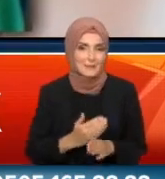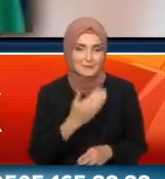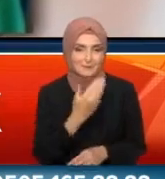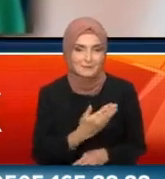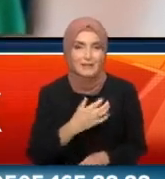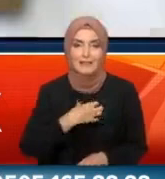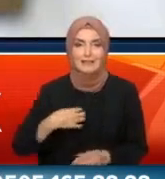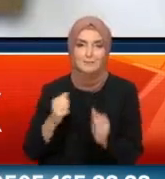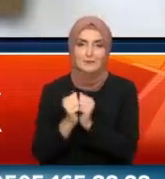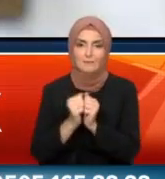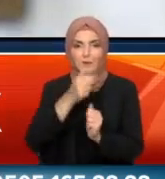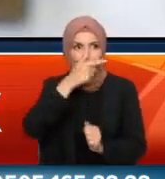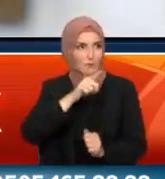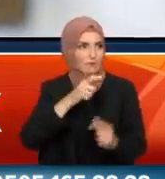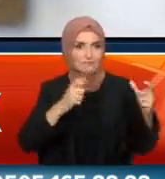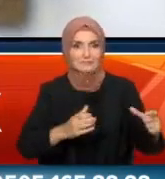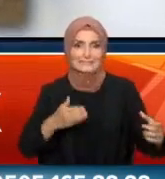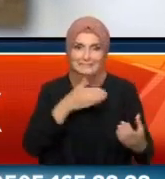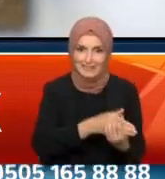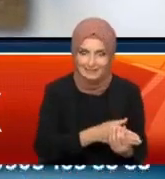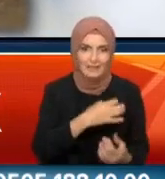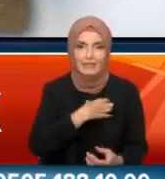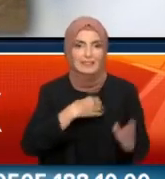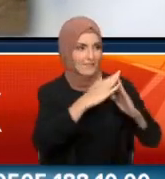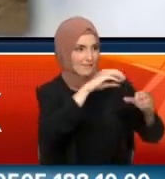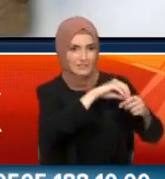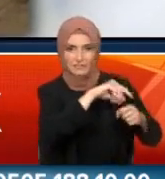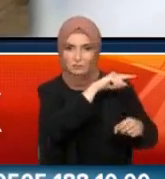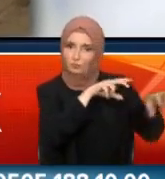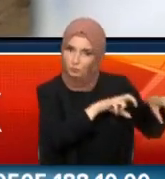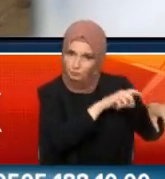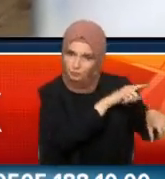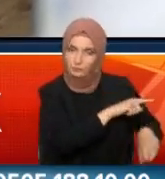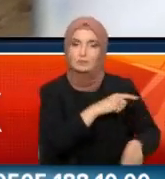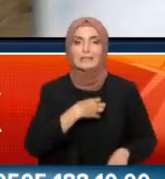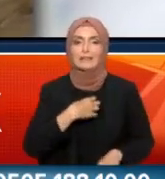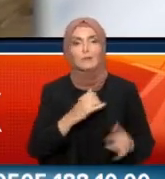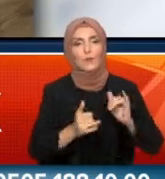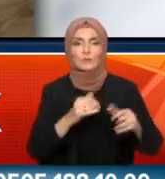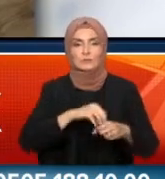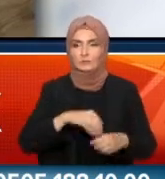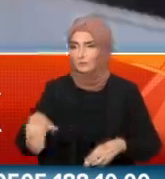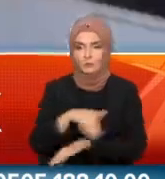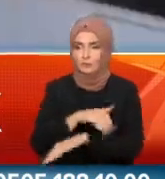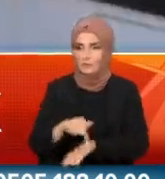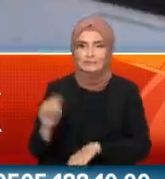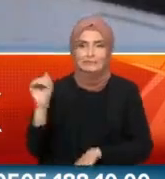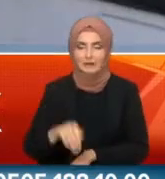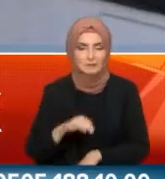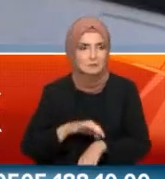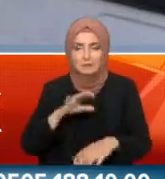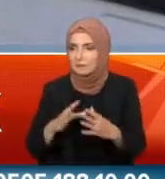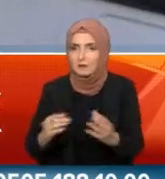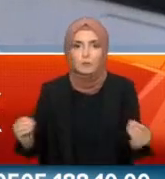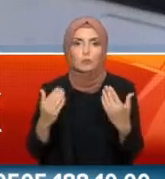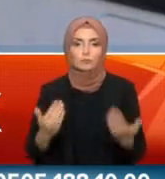Kelekçiköy'e geldi. Annesi evinde oturuyordu. Kendisi de oyun oynamak için işte bu sokağa geldi. Bir anda ortadan kayboldu. Dışarı çıktı, 10